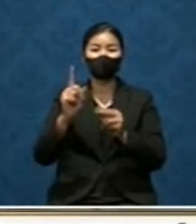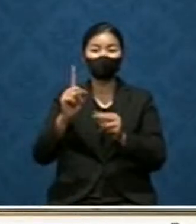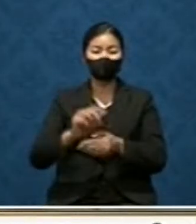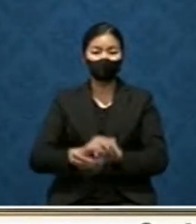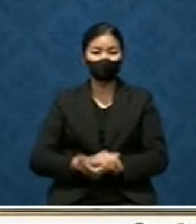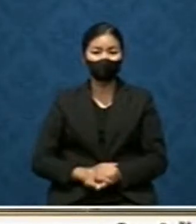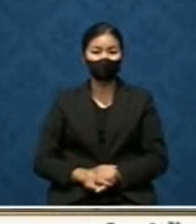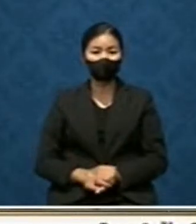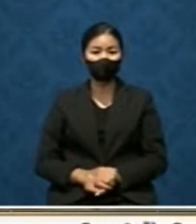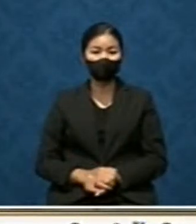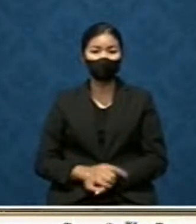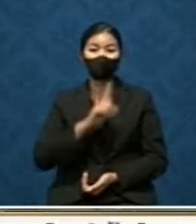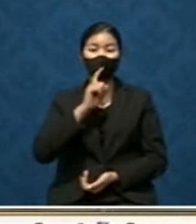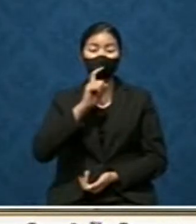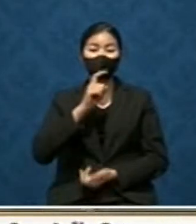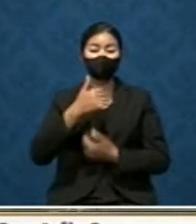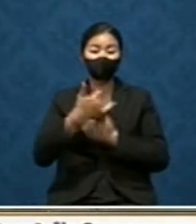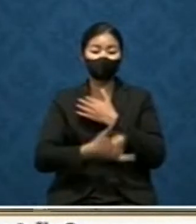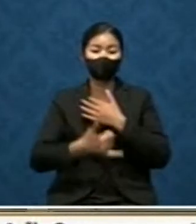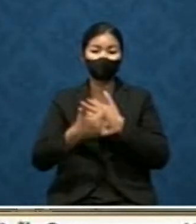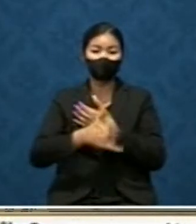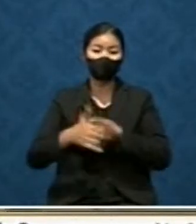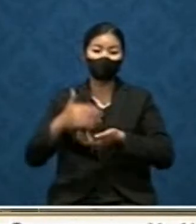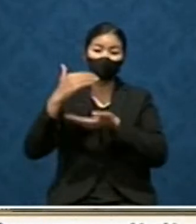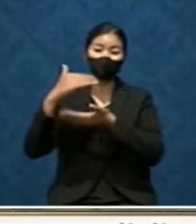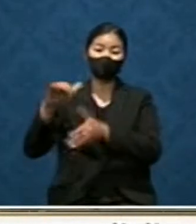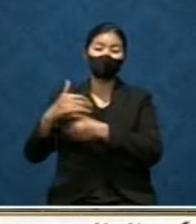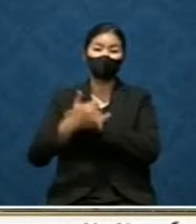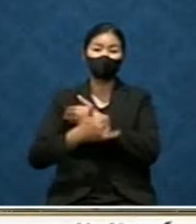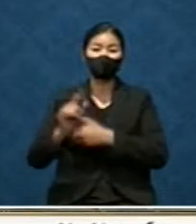คาดวาประเทศไ่ให่ทจะรัซื้อกันชาจากประเทศไย